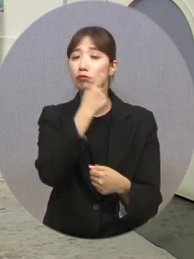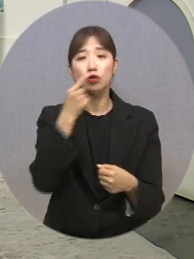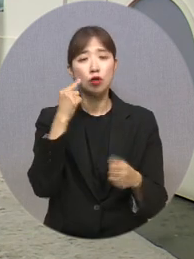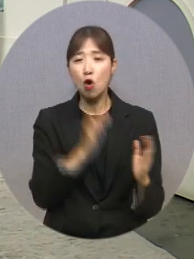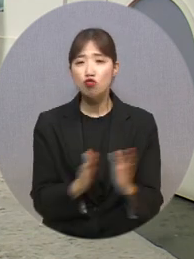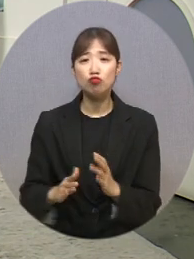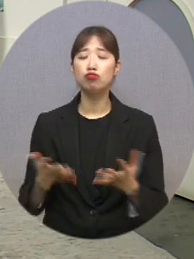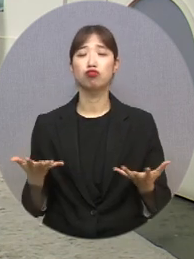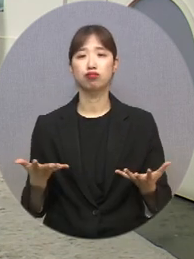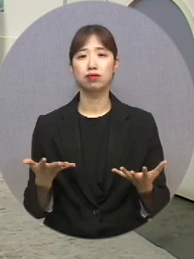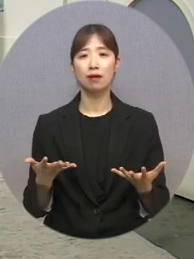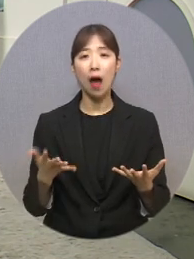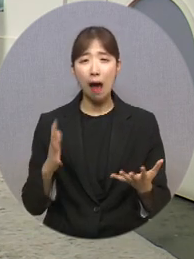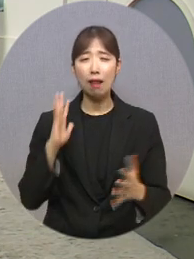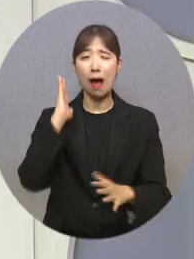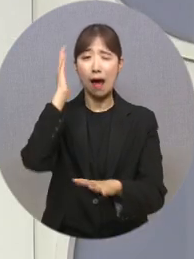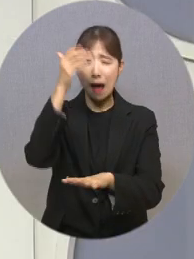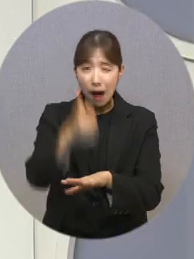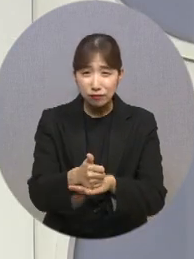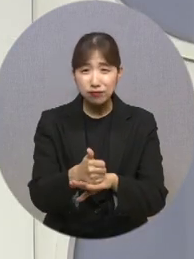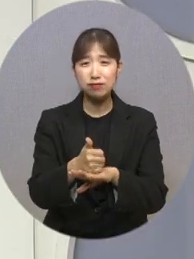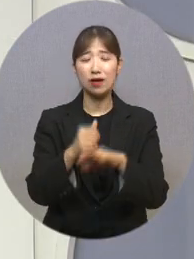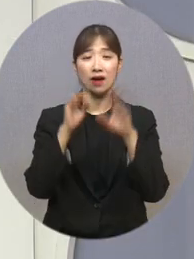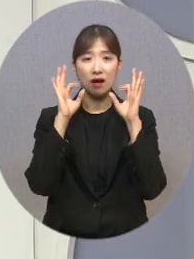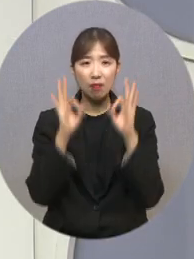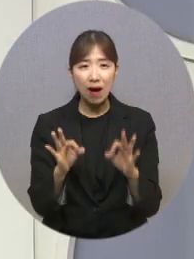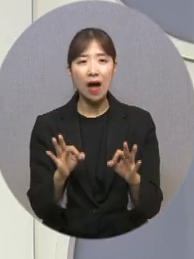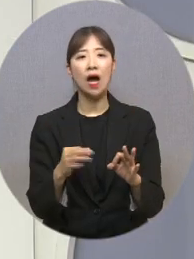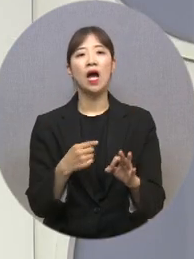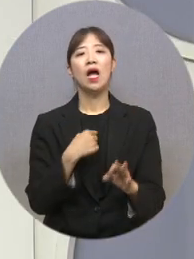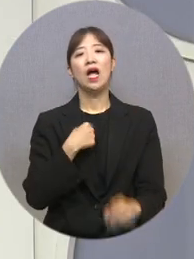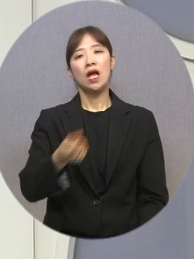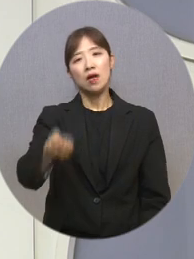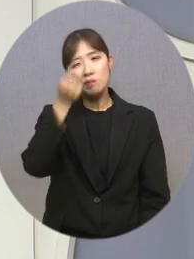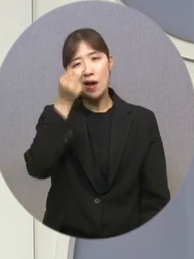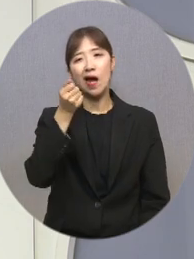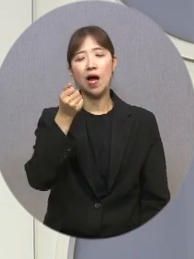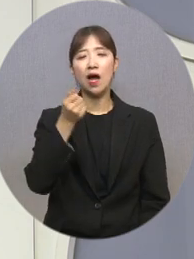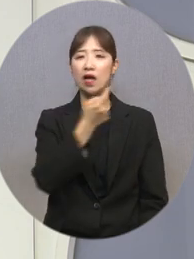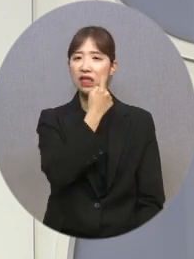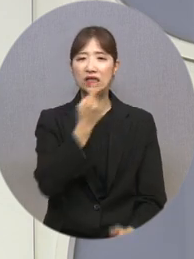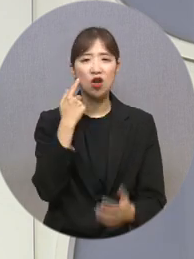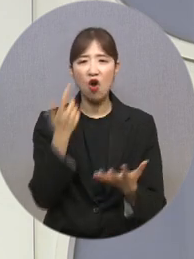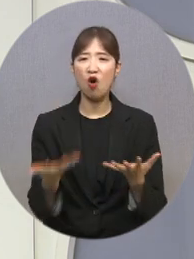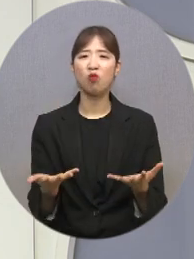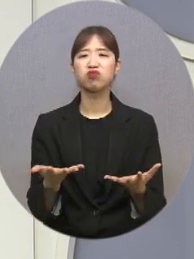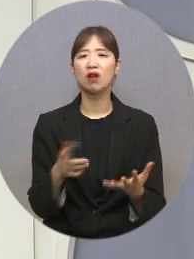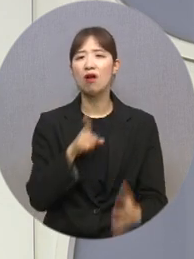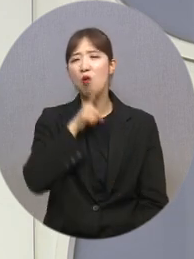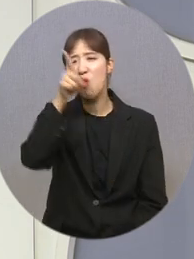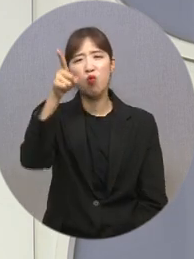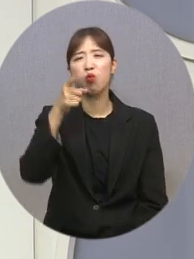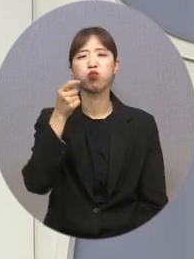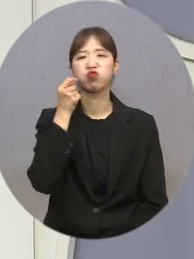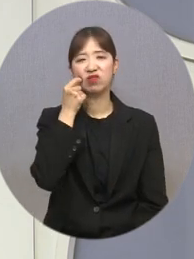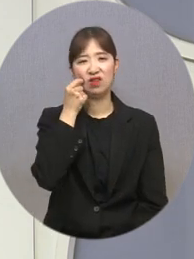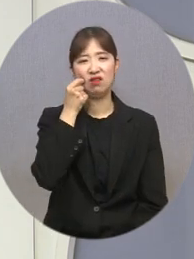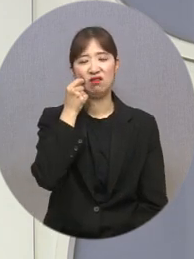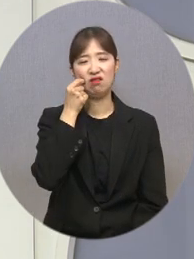준비가 안 돼 있거든요. 근데 나중에 당하고 나서 이제 보면은 이제 증거가 부족해가지고 불기소 무혐의 되는 경우가 되게 많습니다.